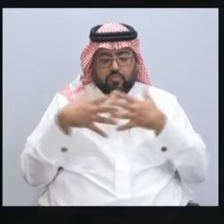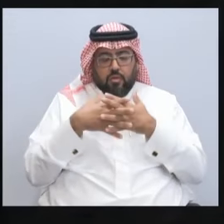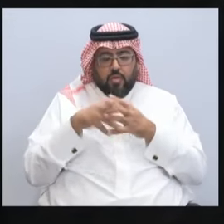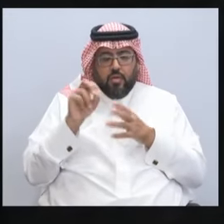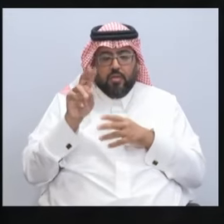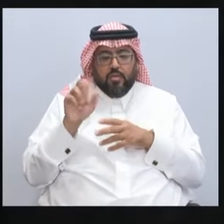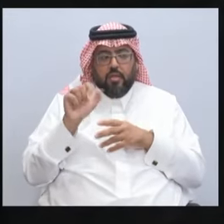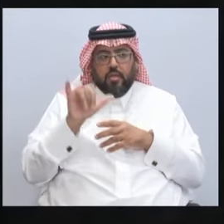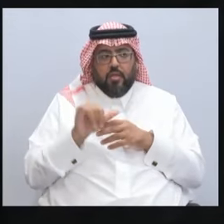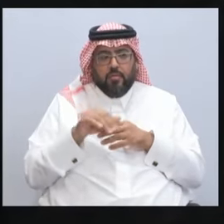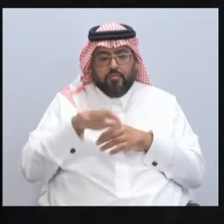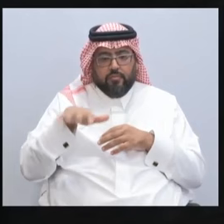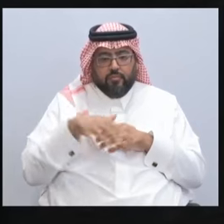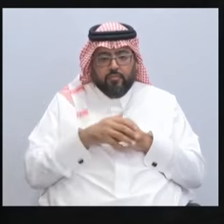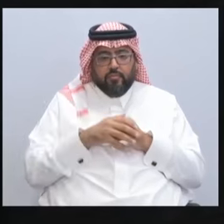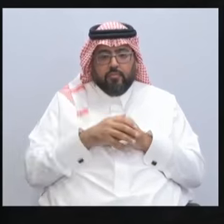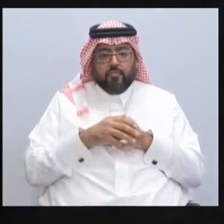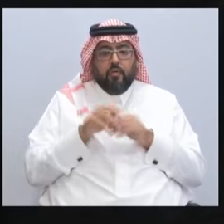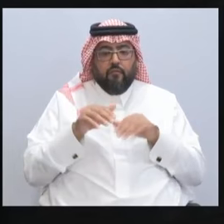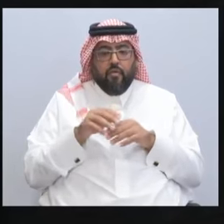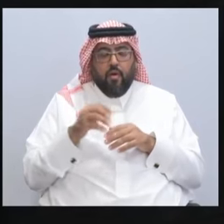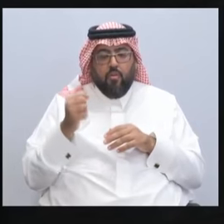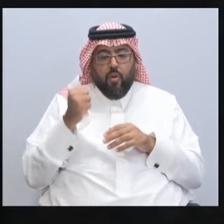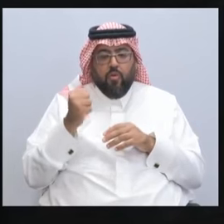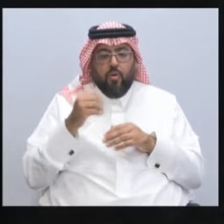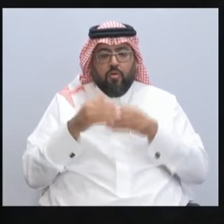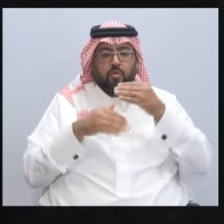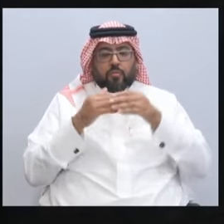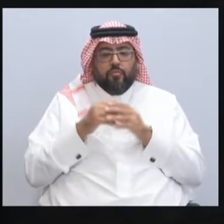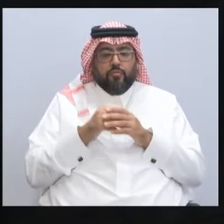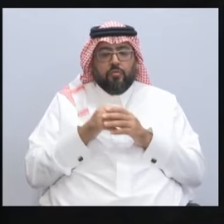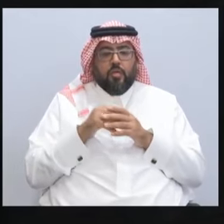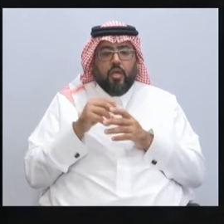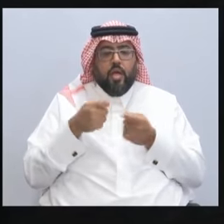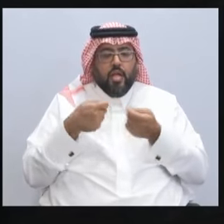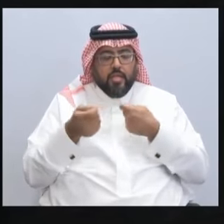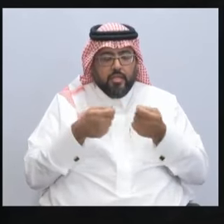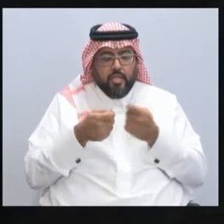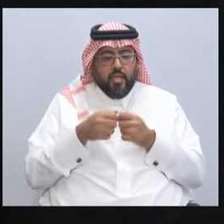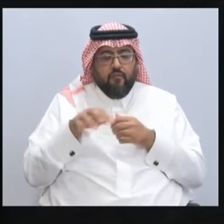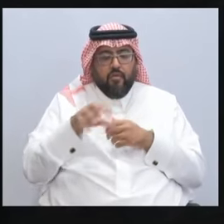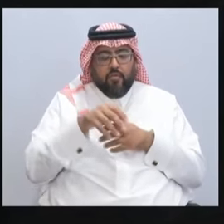الاقتصادي بينها لوجود مقومات النمو الاقتصادي